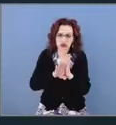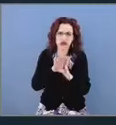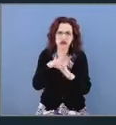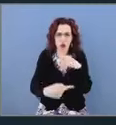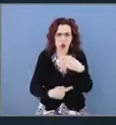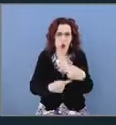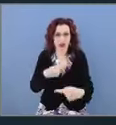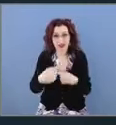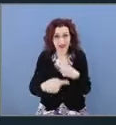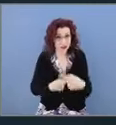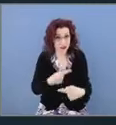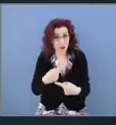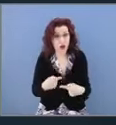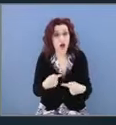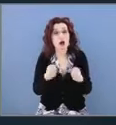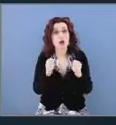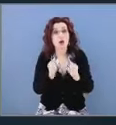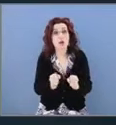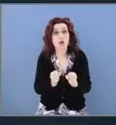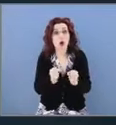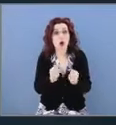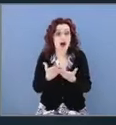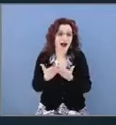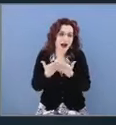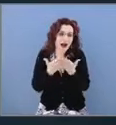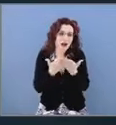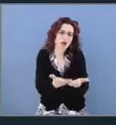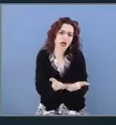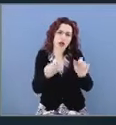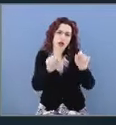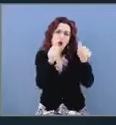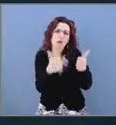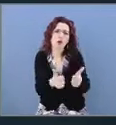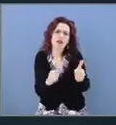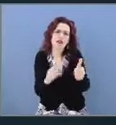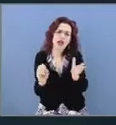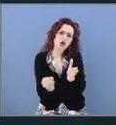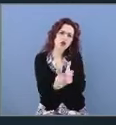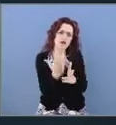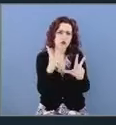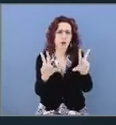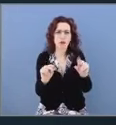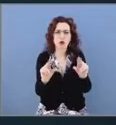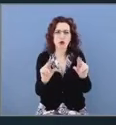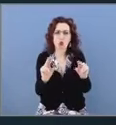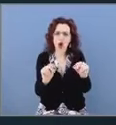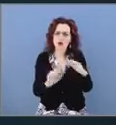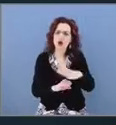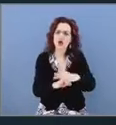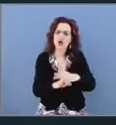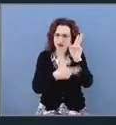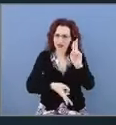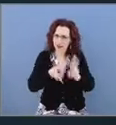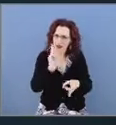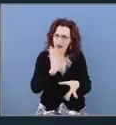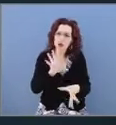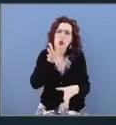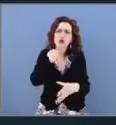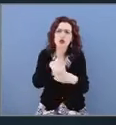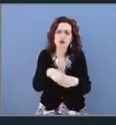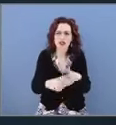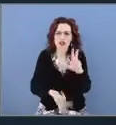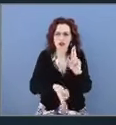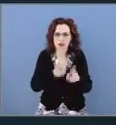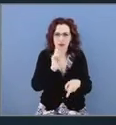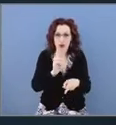e di aiutare la costruzione di un nuovo modello di sviluppo più sostenibile e più inclusivo. Il successo della partecipazione